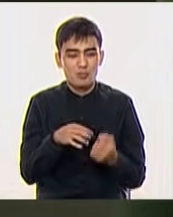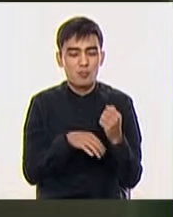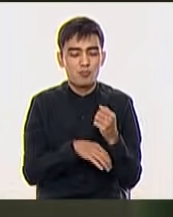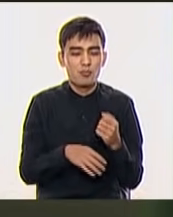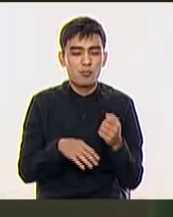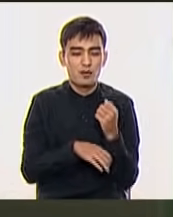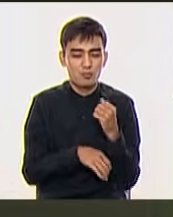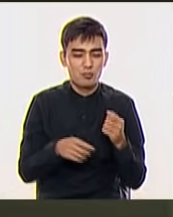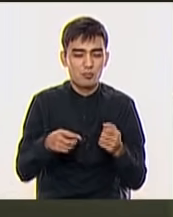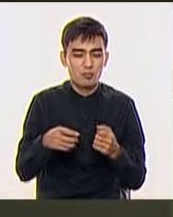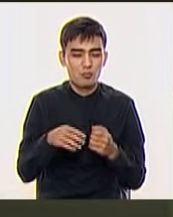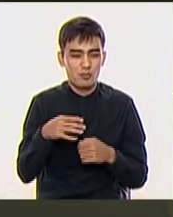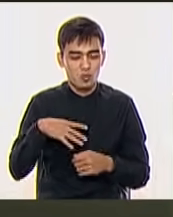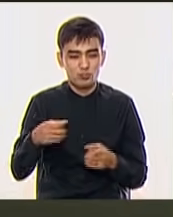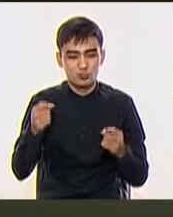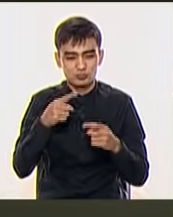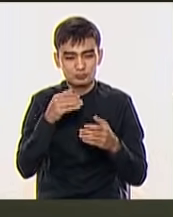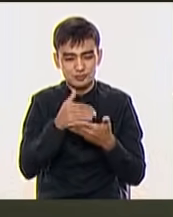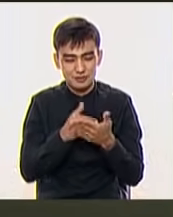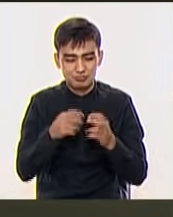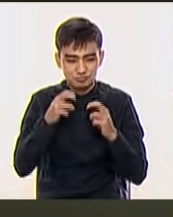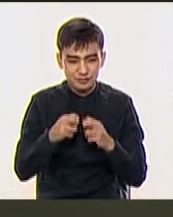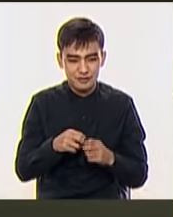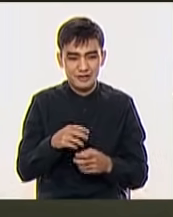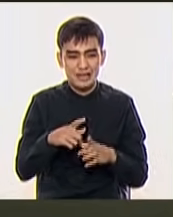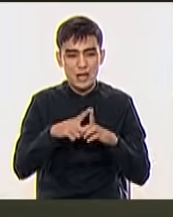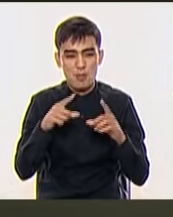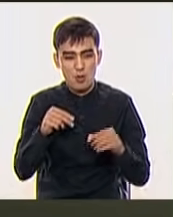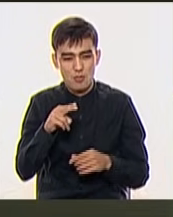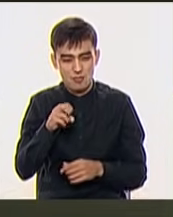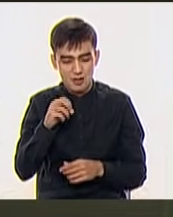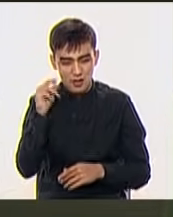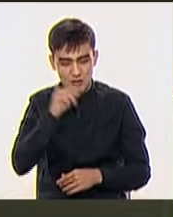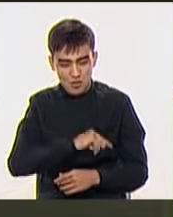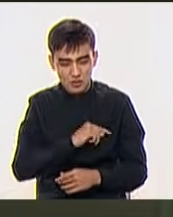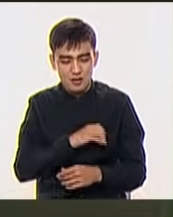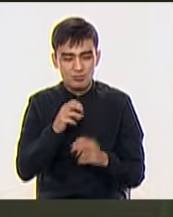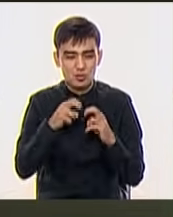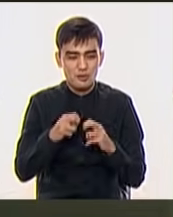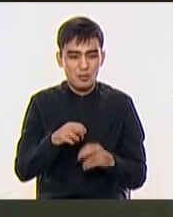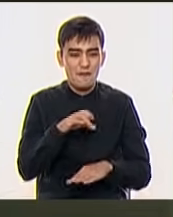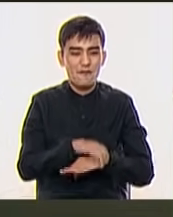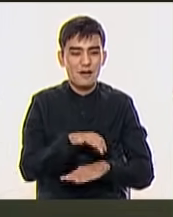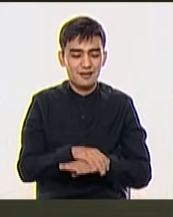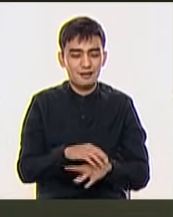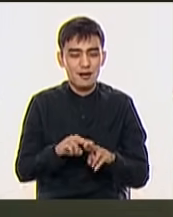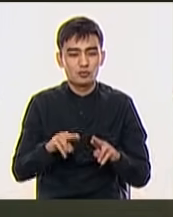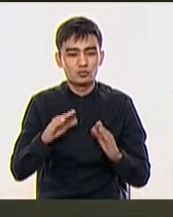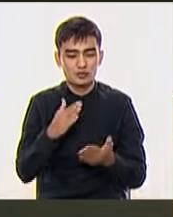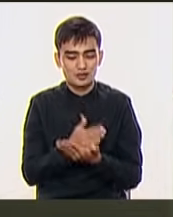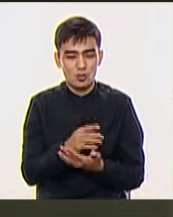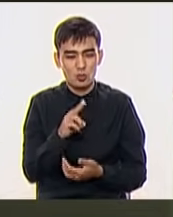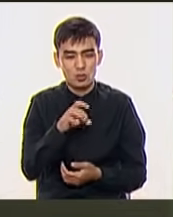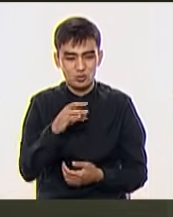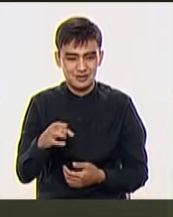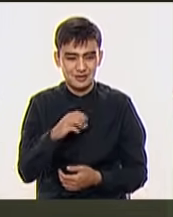проверялись письменные работы, курсовые работы, дипломные работы. И факт такой, что курсовые